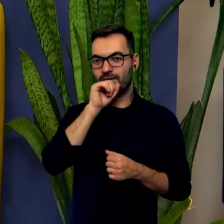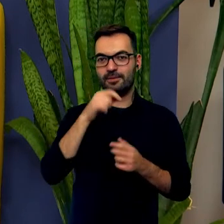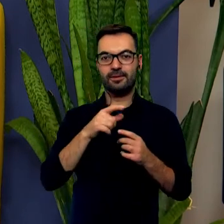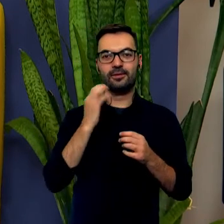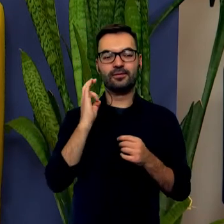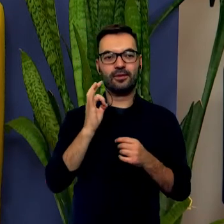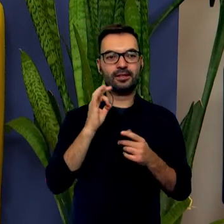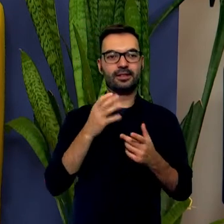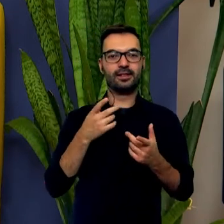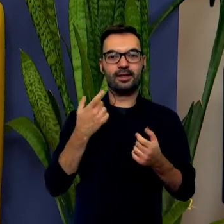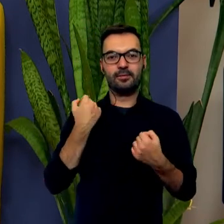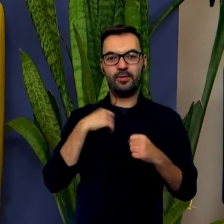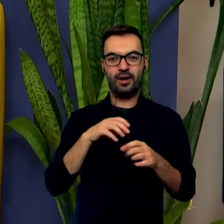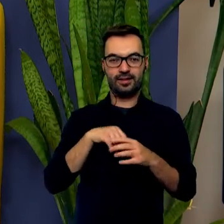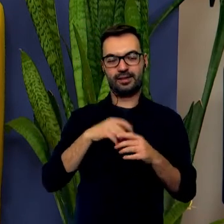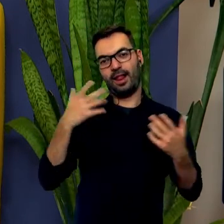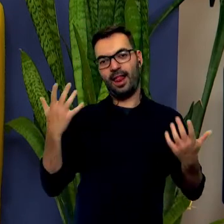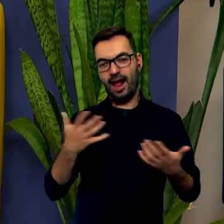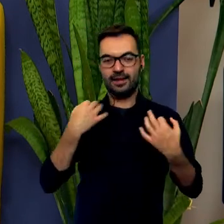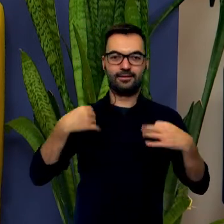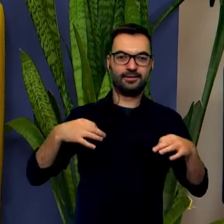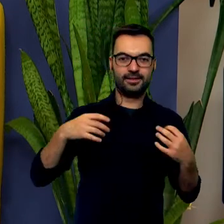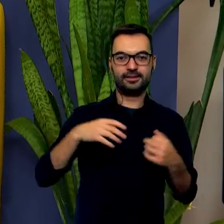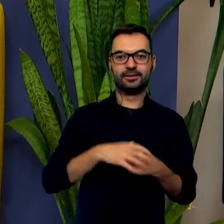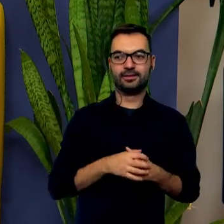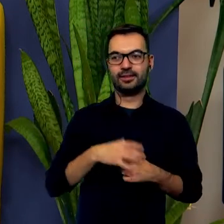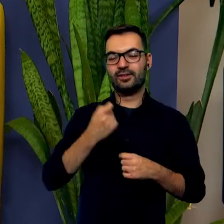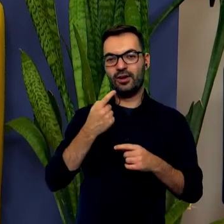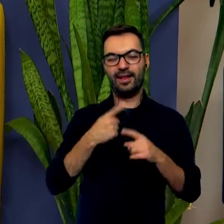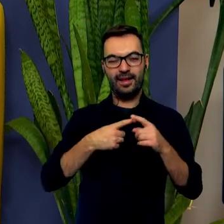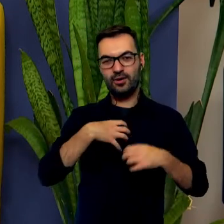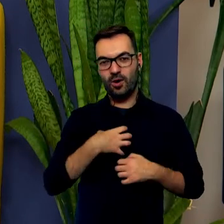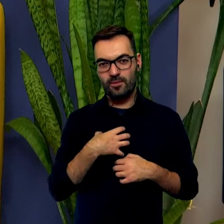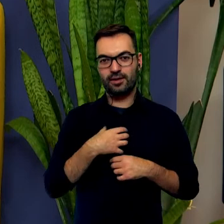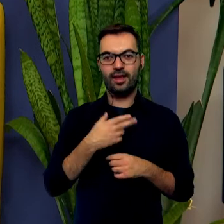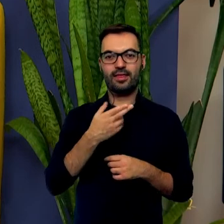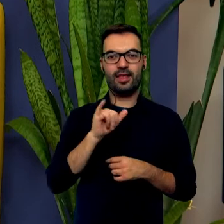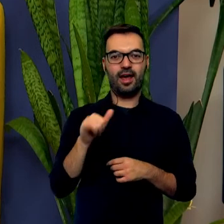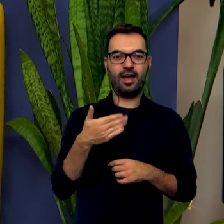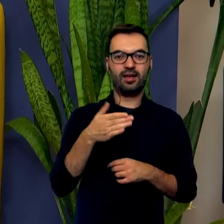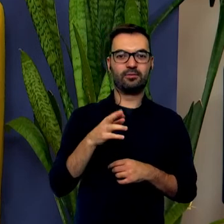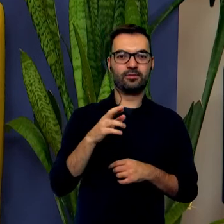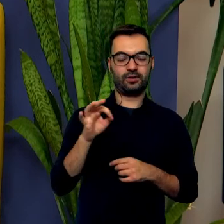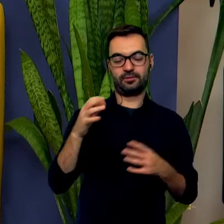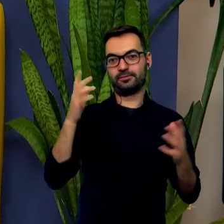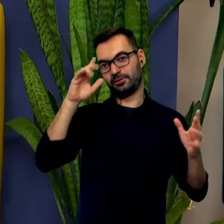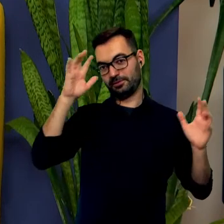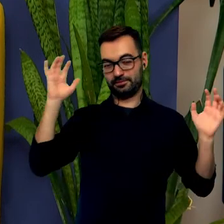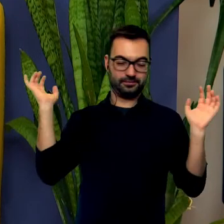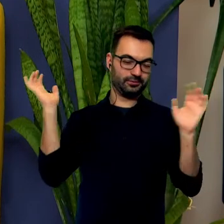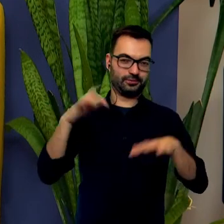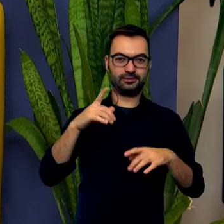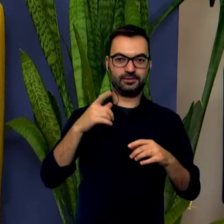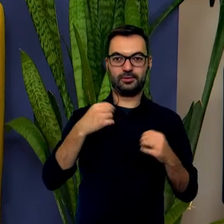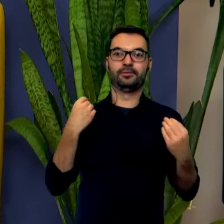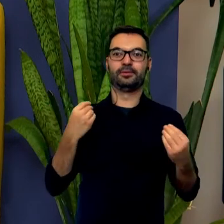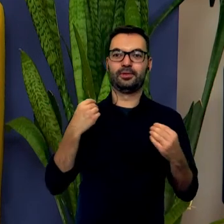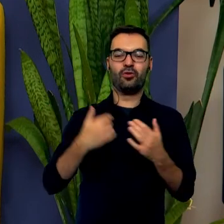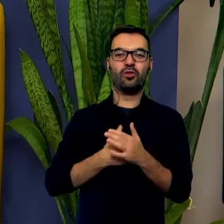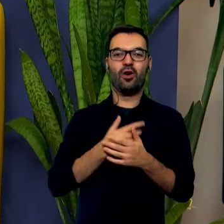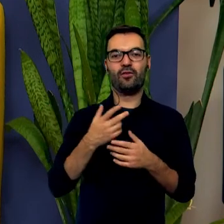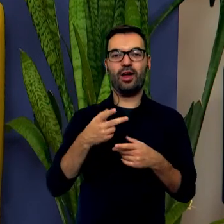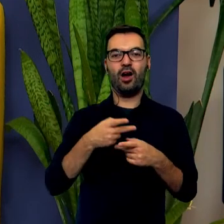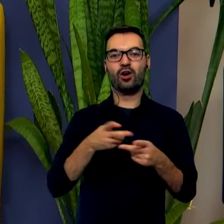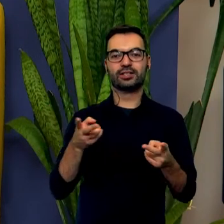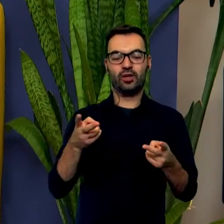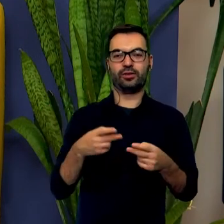uwielbiam też to twoje wcielenie takie lżejsze z tym błyskiem komediowym wokół, czy Najmro, który porwał publiczność, pamiętam, na Nowych Horyzontach